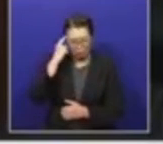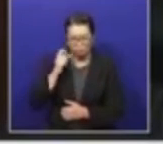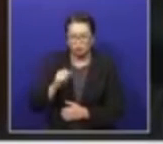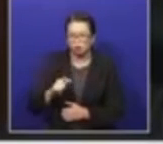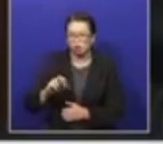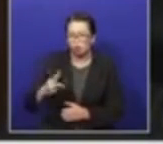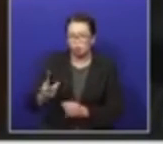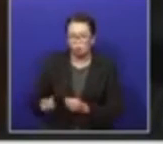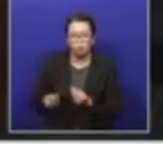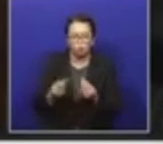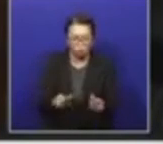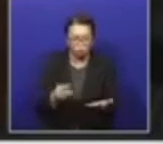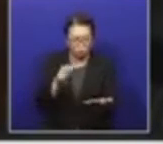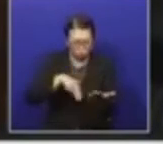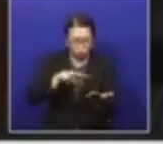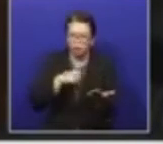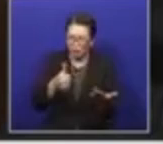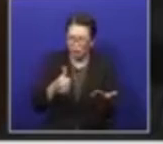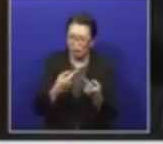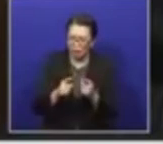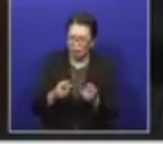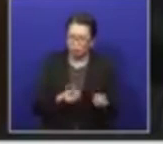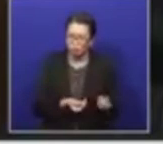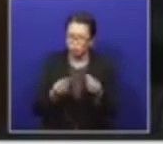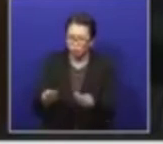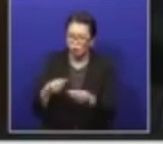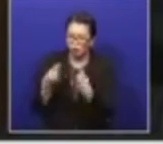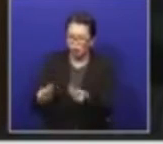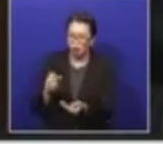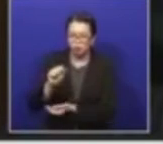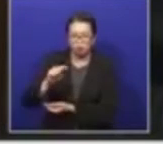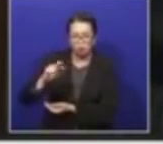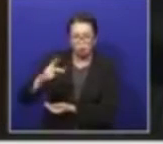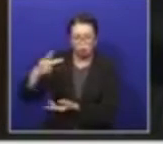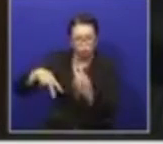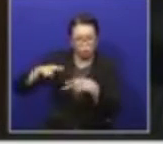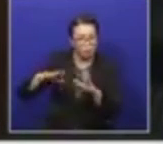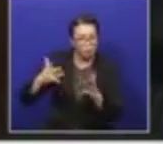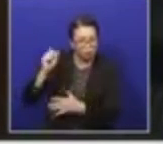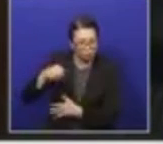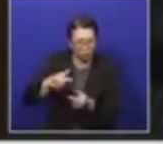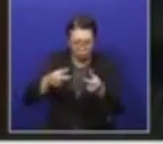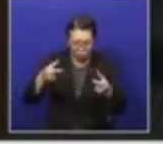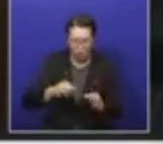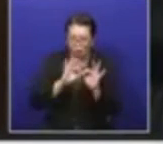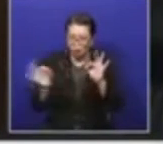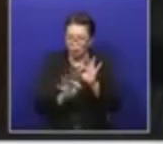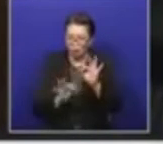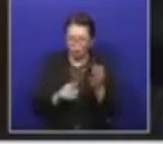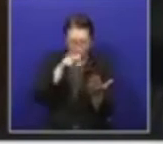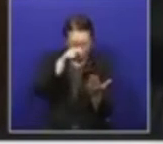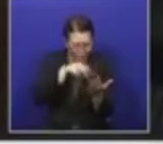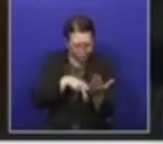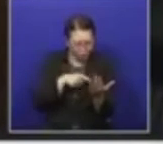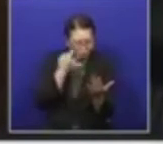านไม่ส่งเขาเองหรือเปล่าเป็นคำถามแรกคำถามที่สองผมอ่านดูเนื้อในของรายงานฉบับนี้นะครับวัตถุ